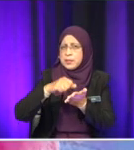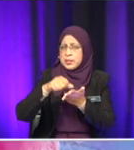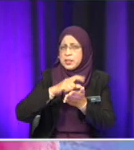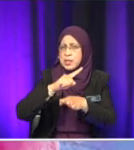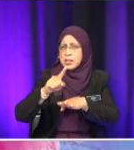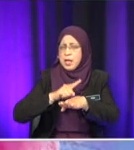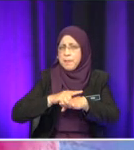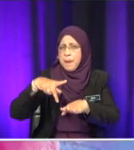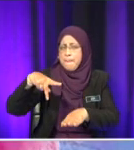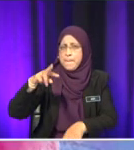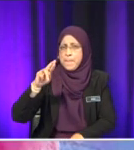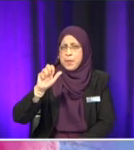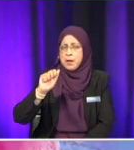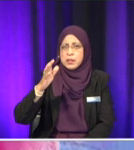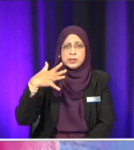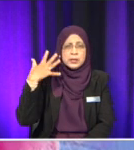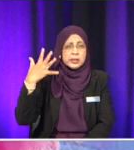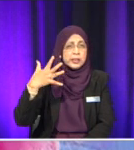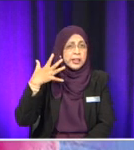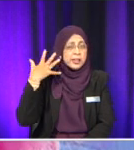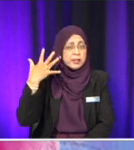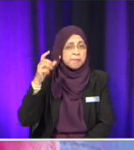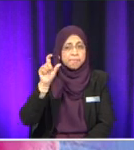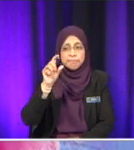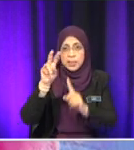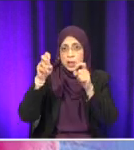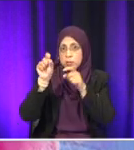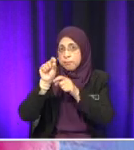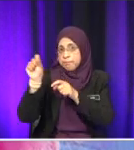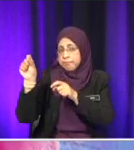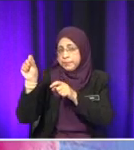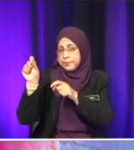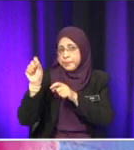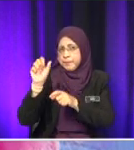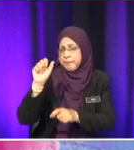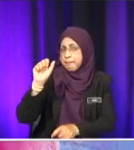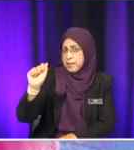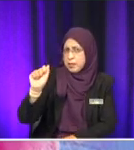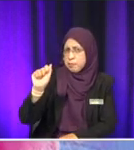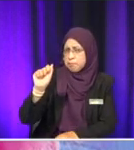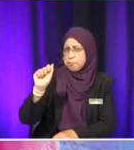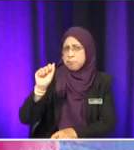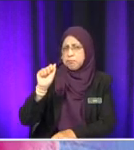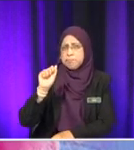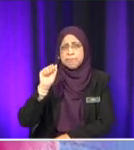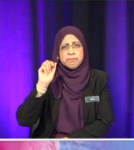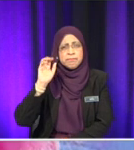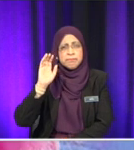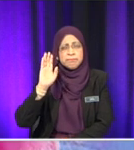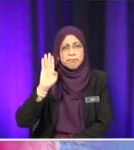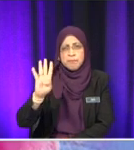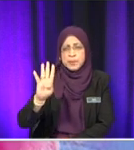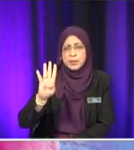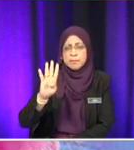prasejarah yang bertajuk Oke Adakah semangat pemburuan semangat semangat